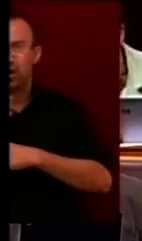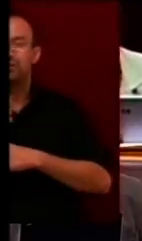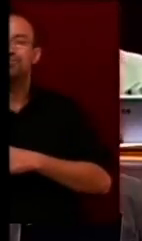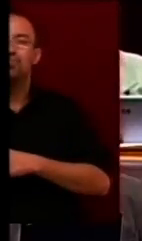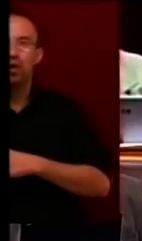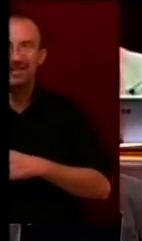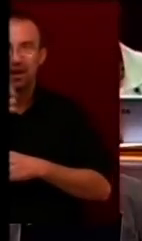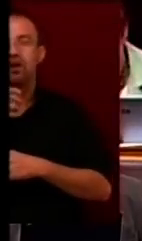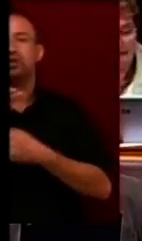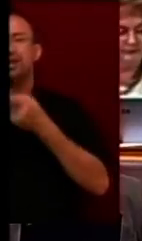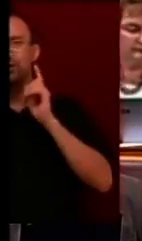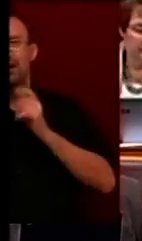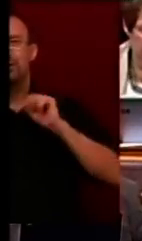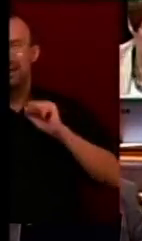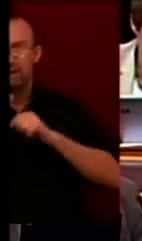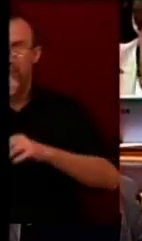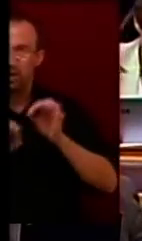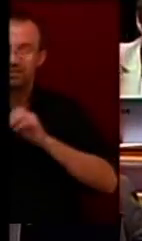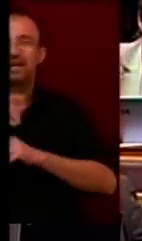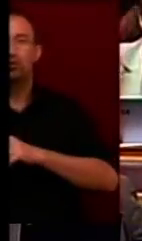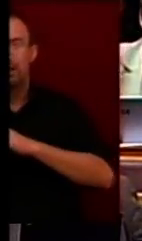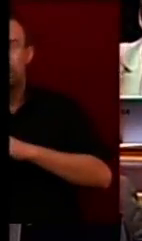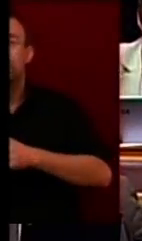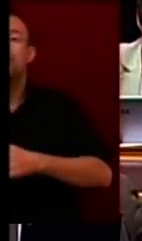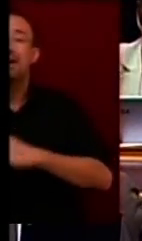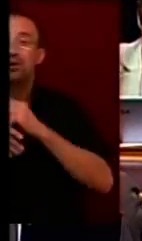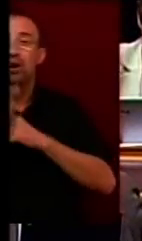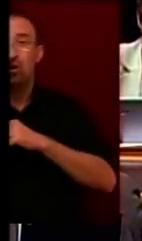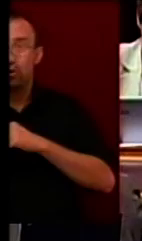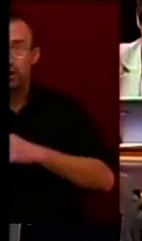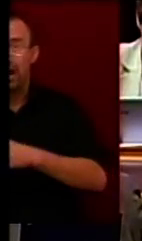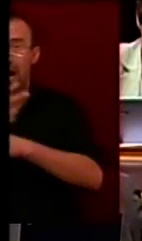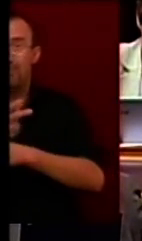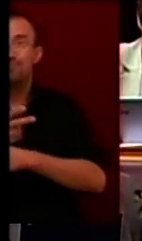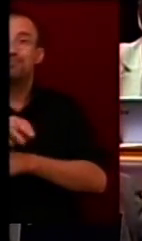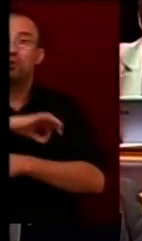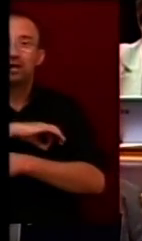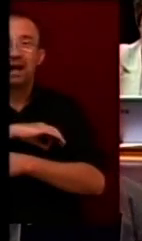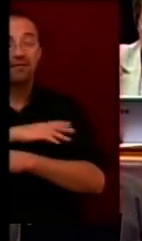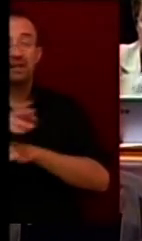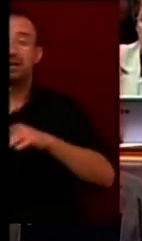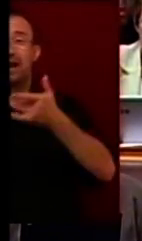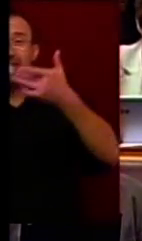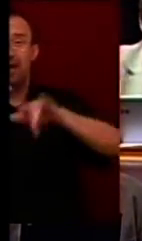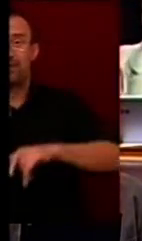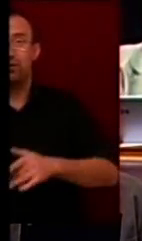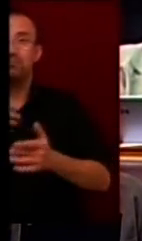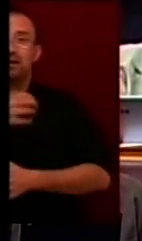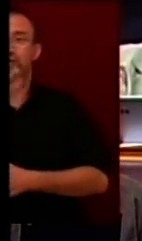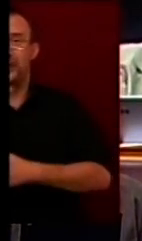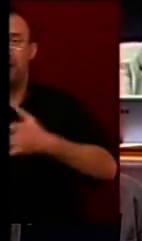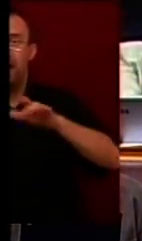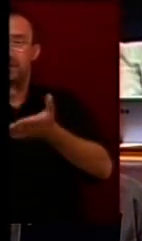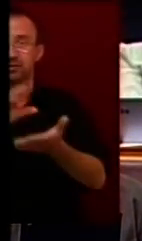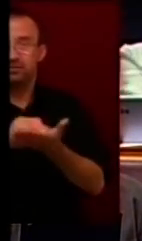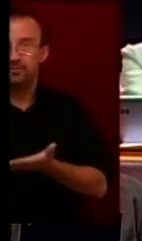csehszlovák köztársaság, Magyarország, a Szovjetunió, végül Ukrajna állampolgára, hogy mindvégig át sem lépte a határt. Kevés